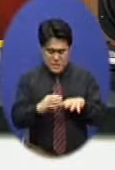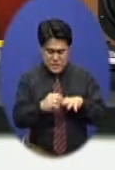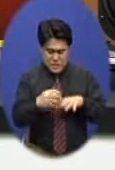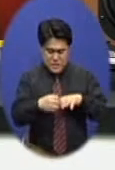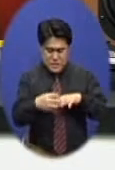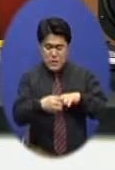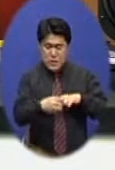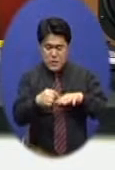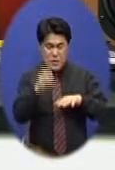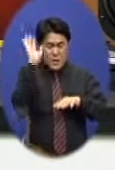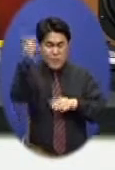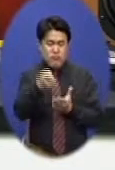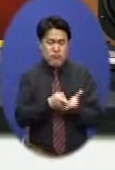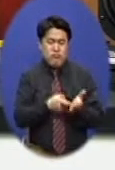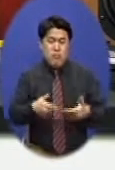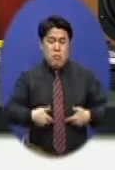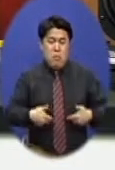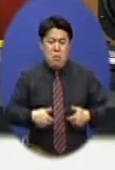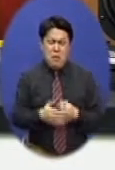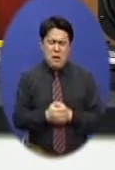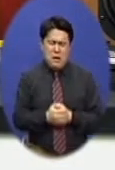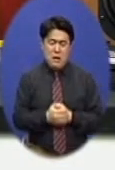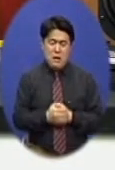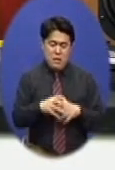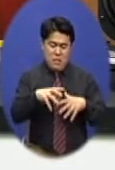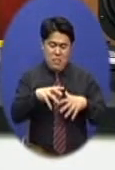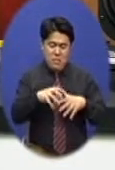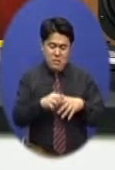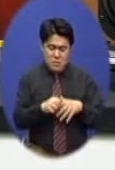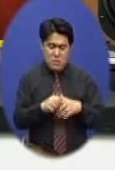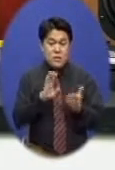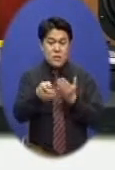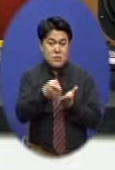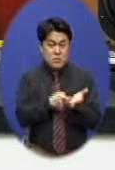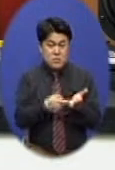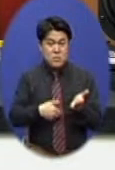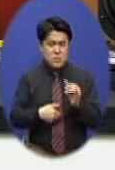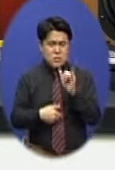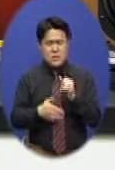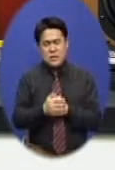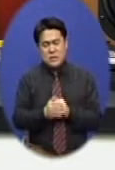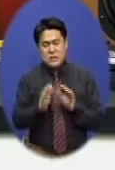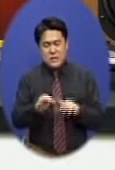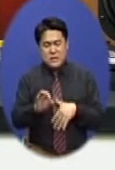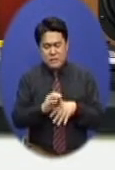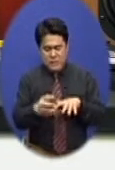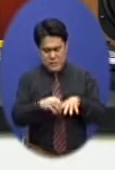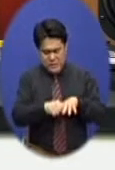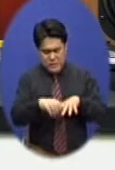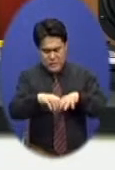된대네요. 지금 저기 뭐야 부기가 빠져야지 수술한대가지고 지금 기부수 임시 기부수술하고 있어요 지금.